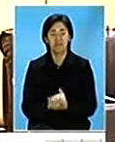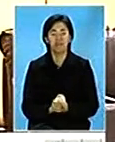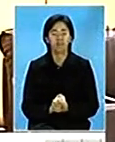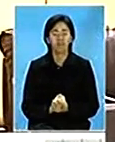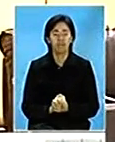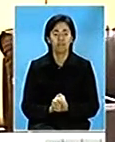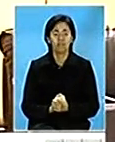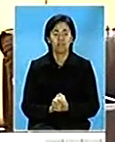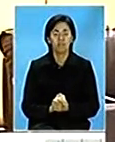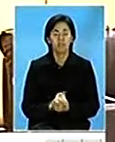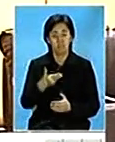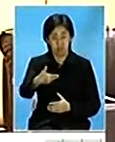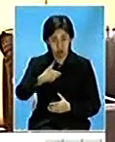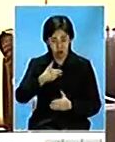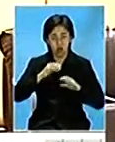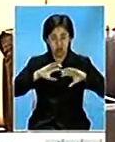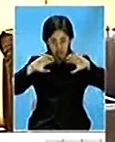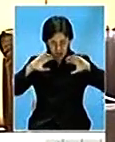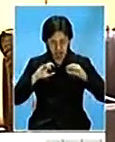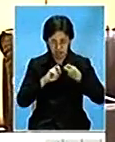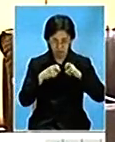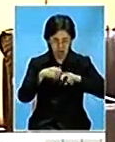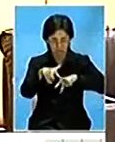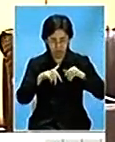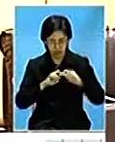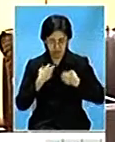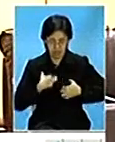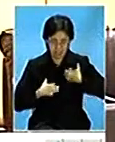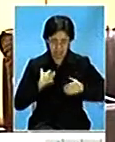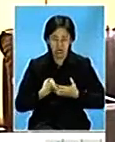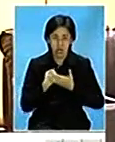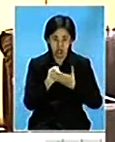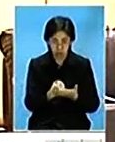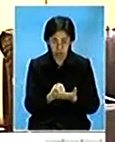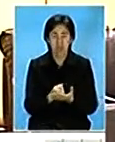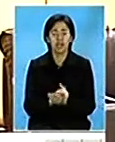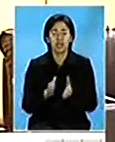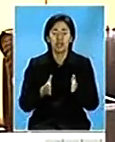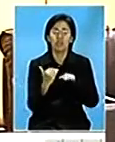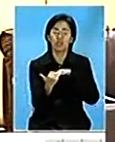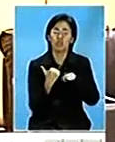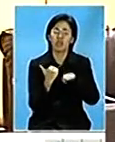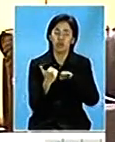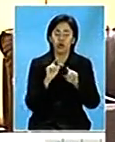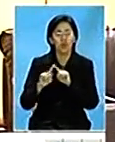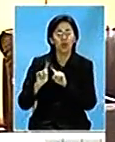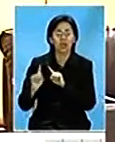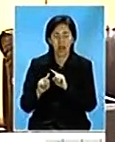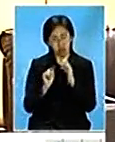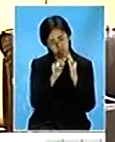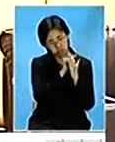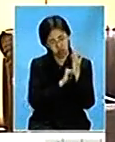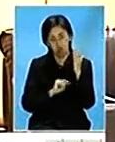องที่ขอให้รัฐบาลแก้ไขปัญหาความเดือดร้อนของราษฎรโดยปรับปรุงถนนโครงข่ายเชื่อมโยงในภาคต่